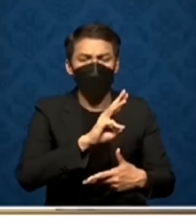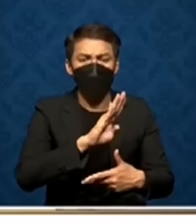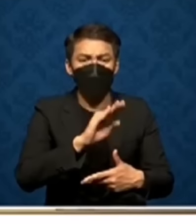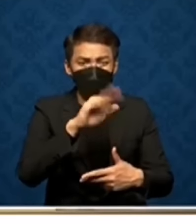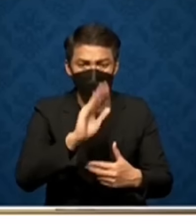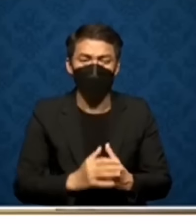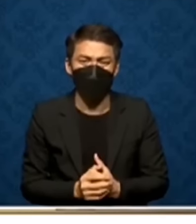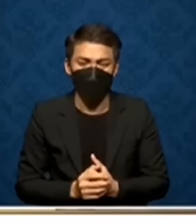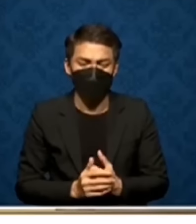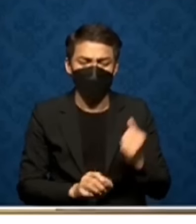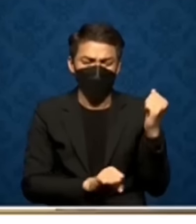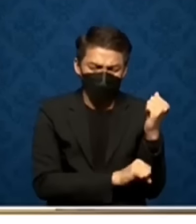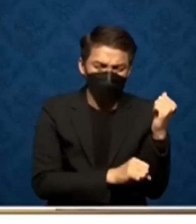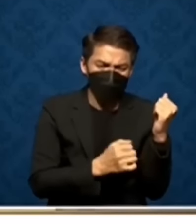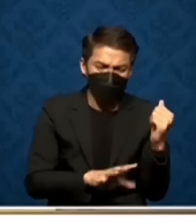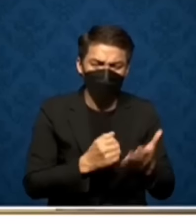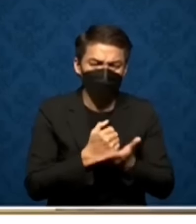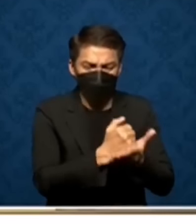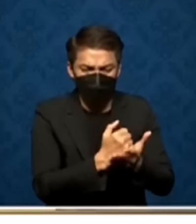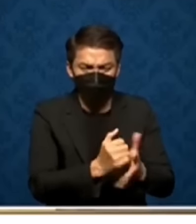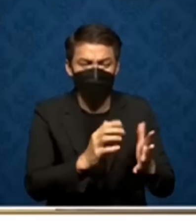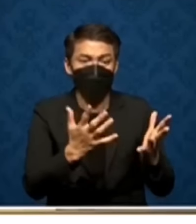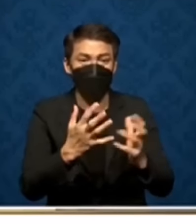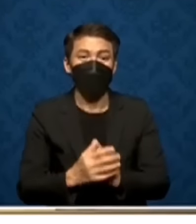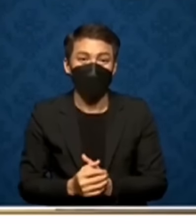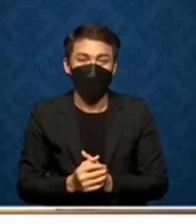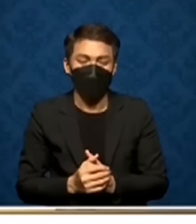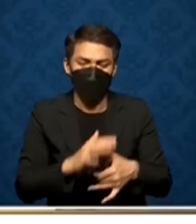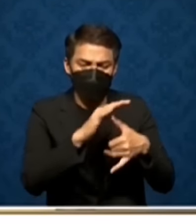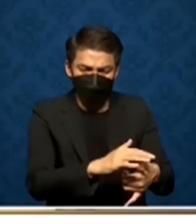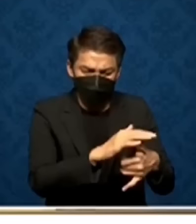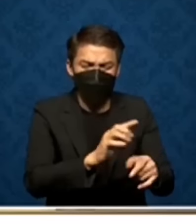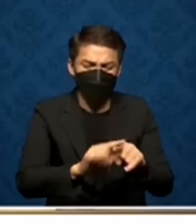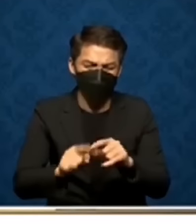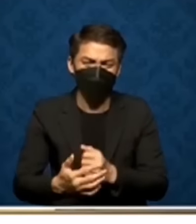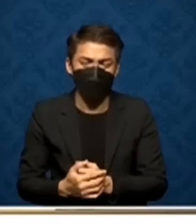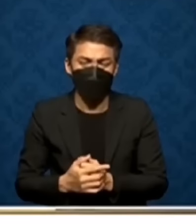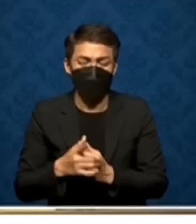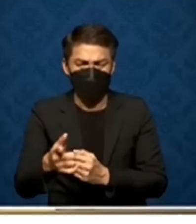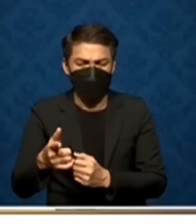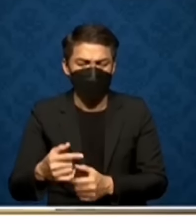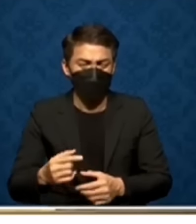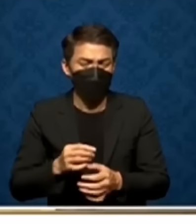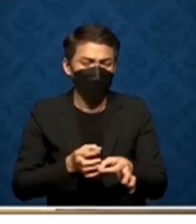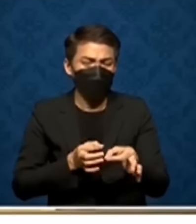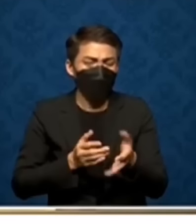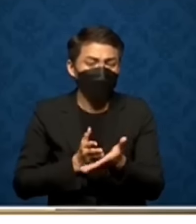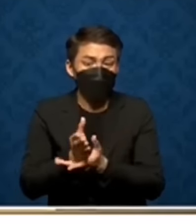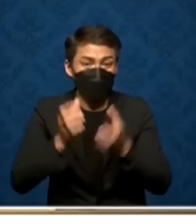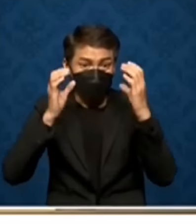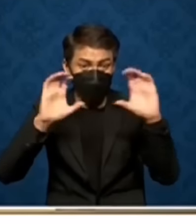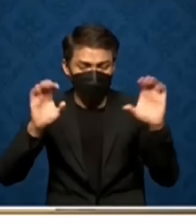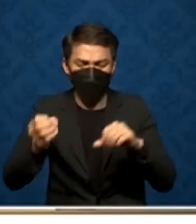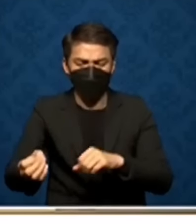การผมก็ยังฝากท่านนายกครับวันนี้สิ่งที่ท่านมารายงานความร่ำรวยนะเป็นความร่ำรวยของคนแค่ประมาณ 40,000